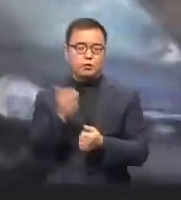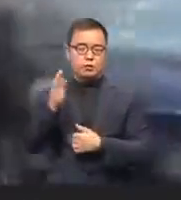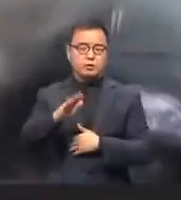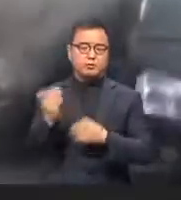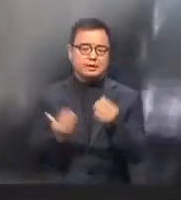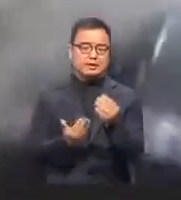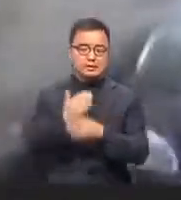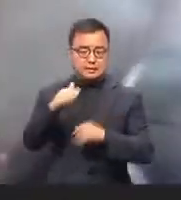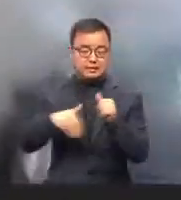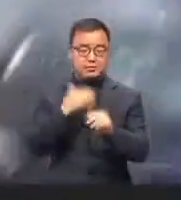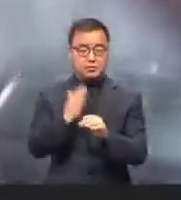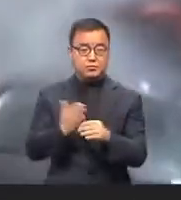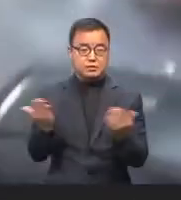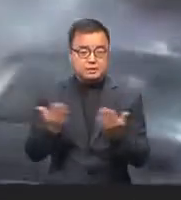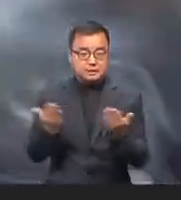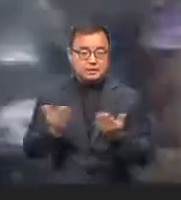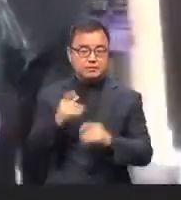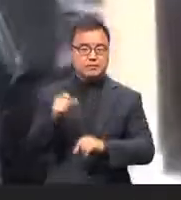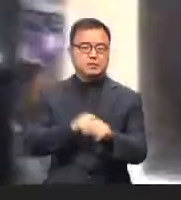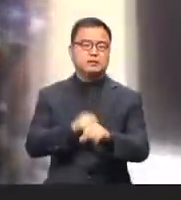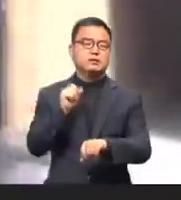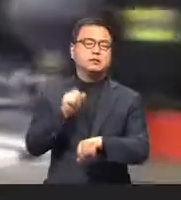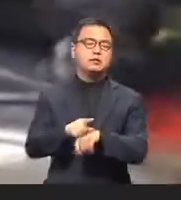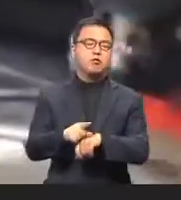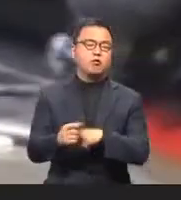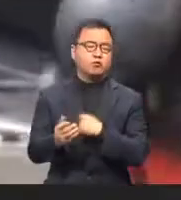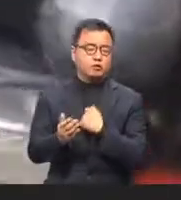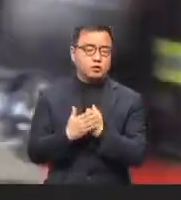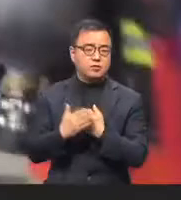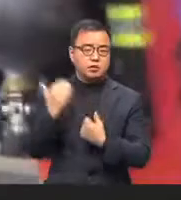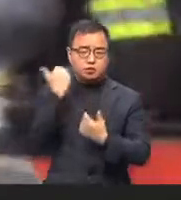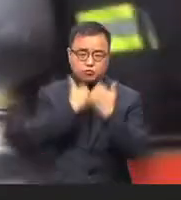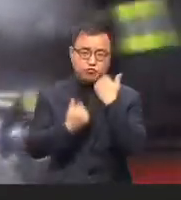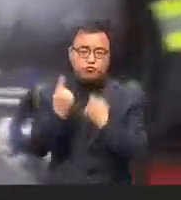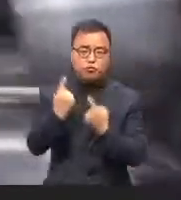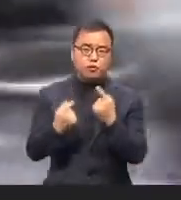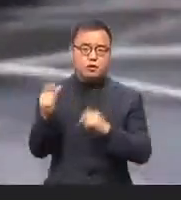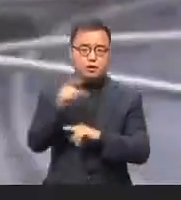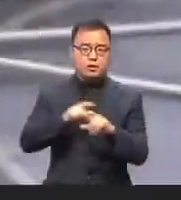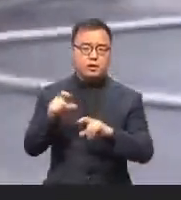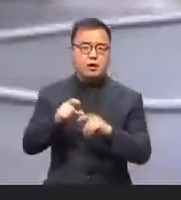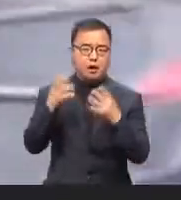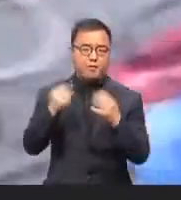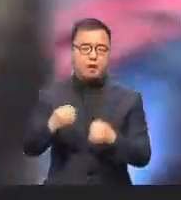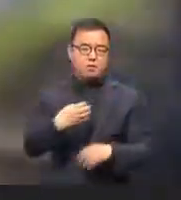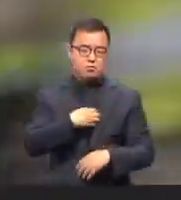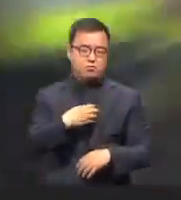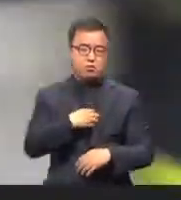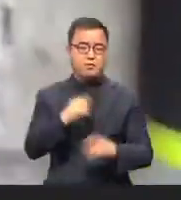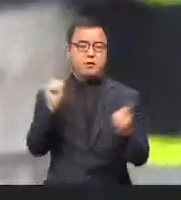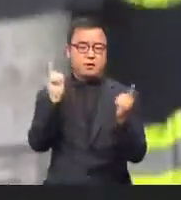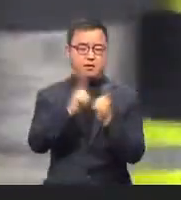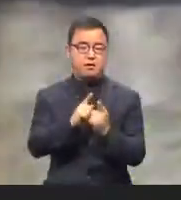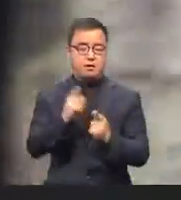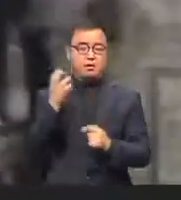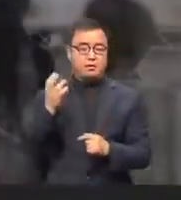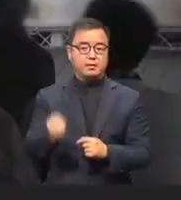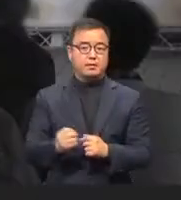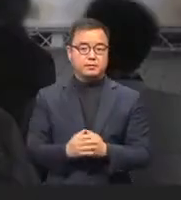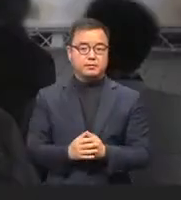현장에서 근무하는 직업 특성상 사실 누구보다 수많은 위험에 노출돼 있기도 한데요.